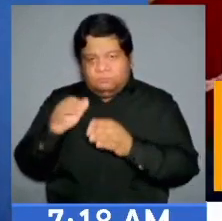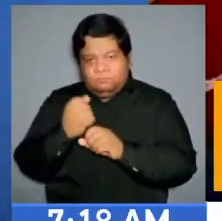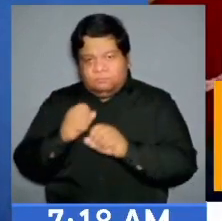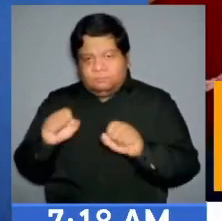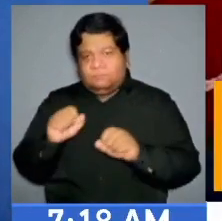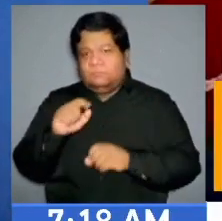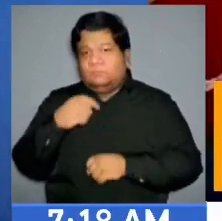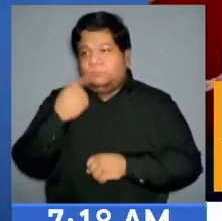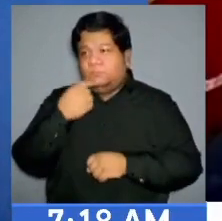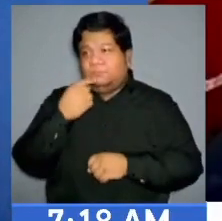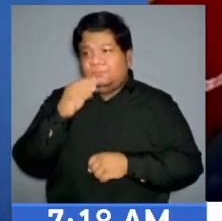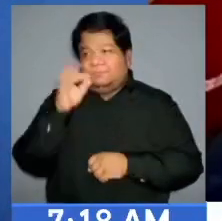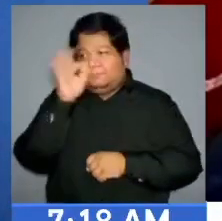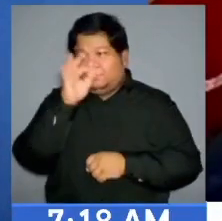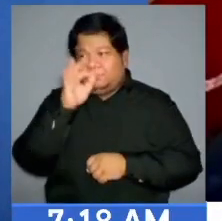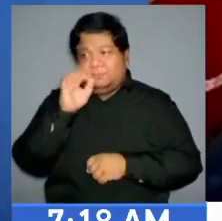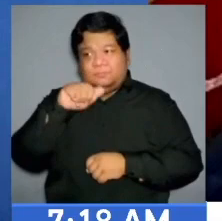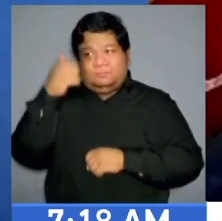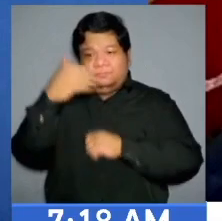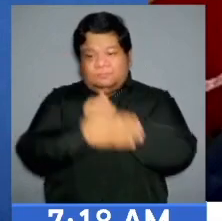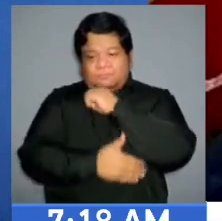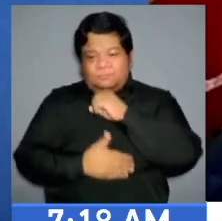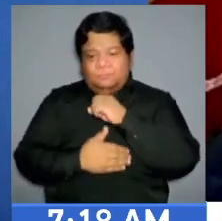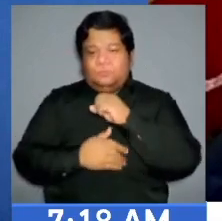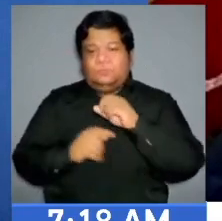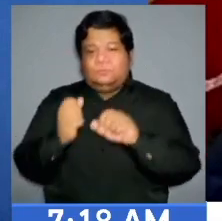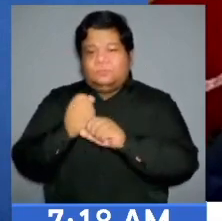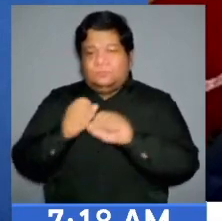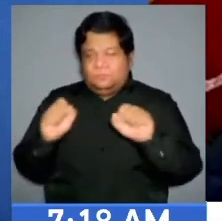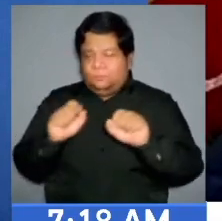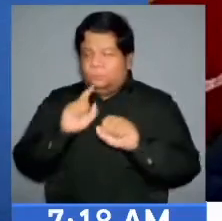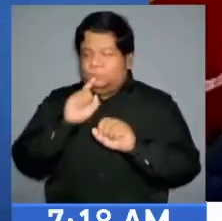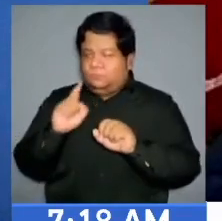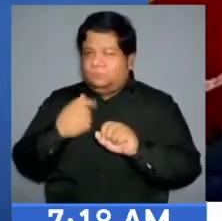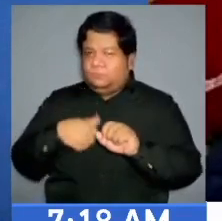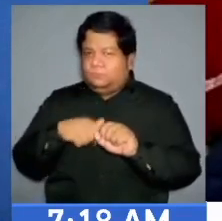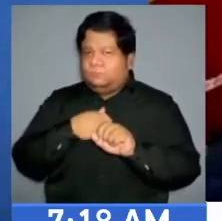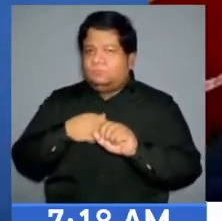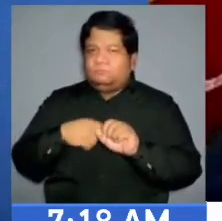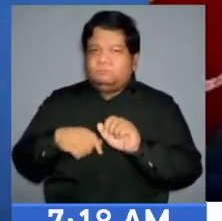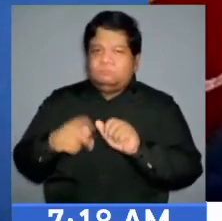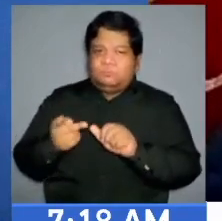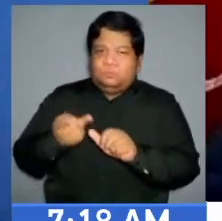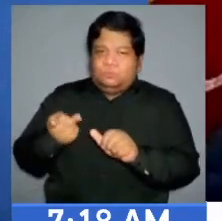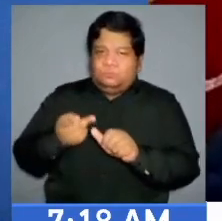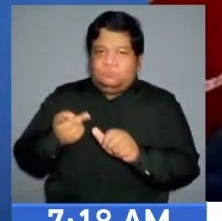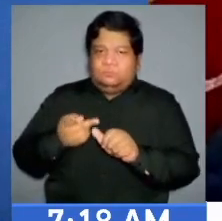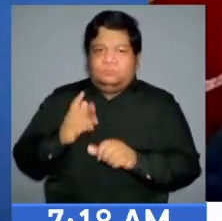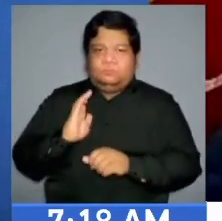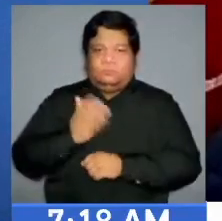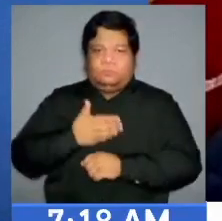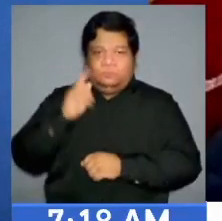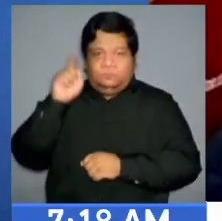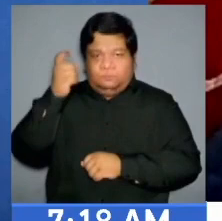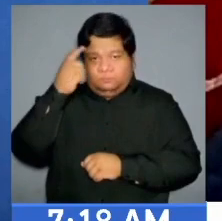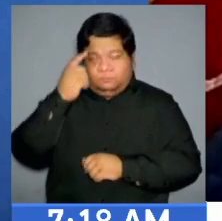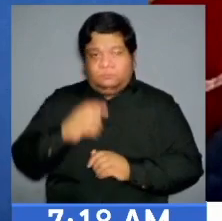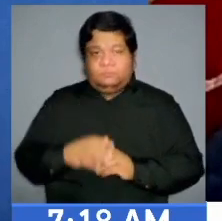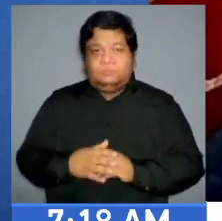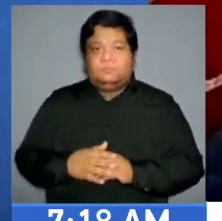paramount policy, priority ng ating pamahalaan. So, antabayanan ninyo